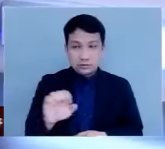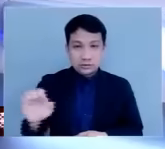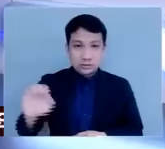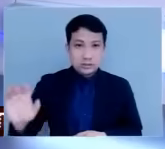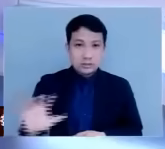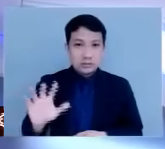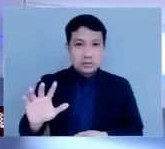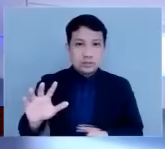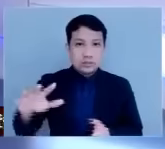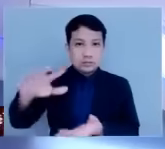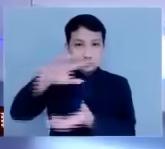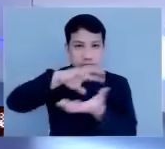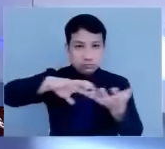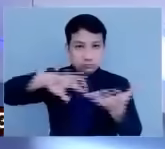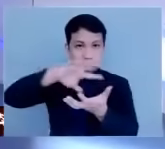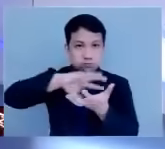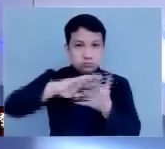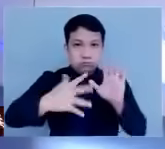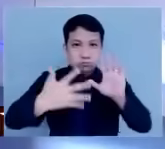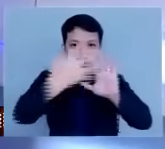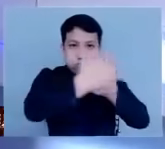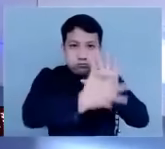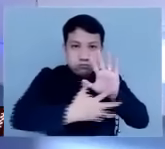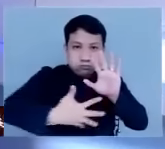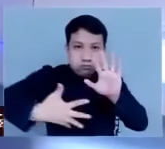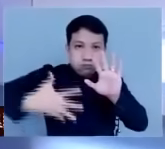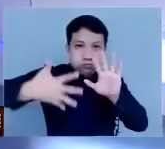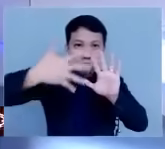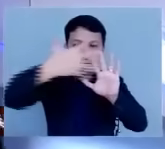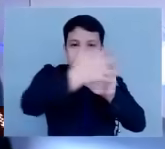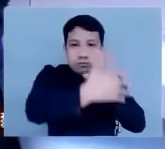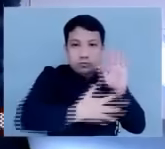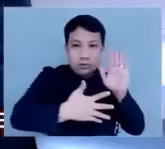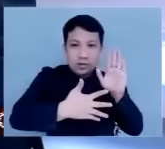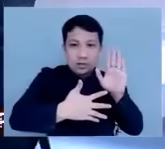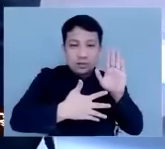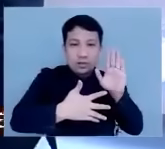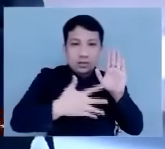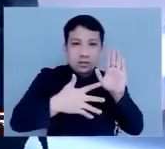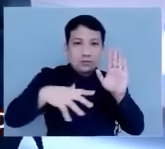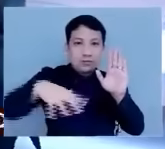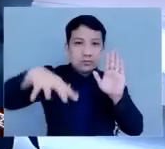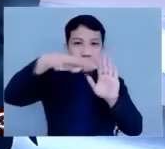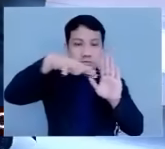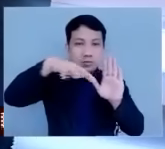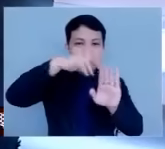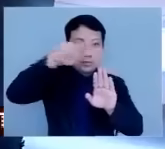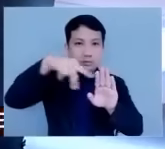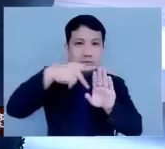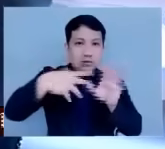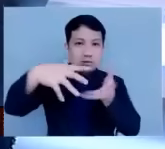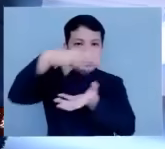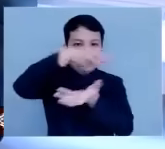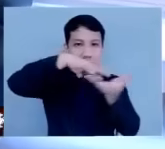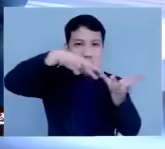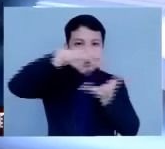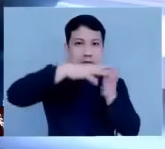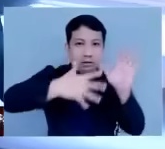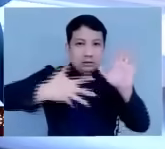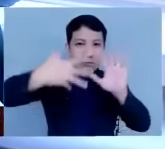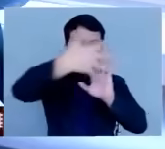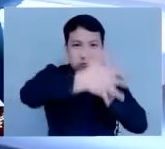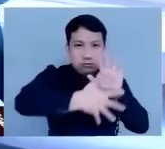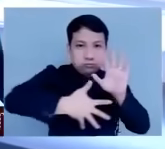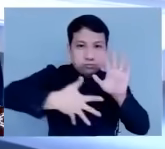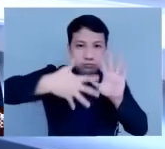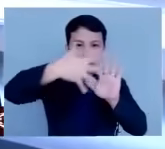kapal ang cloud formation sa ibabaw ng Pilipinas. Yan po yung mga ulap na may dalang